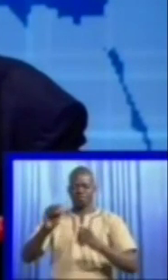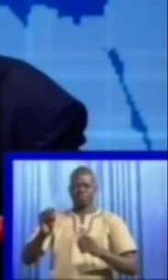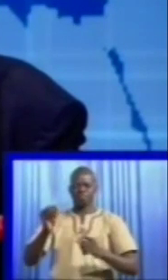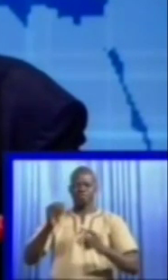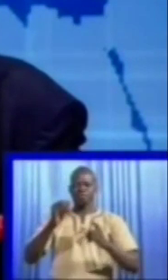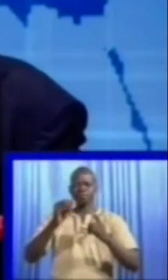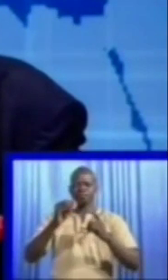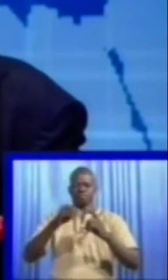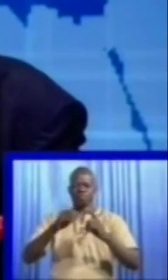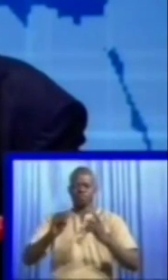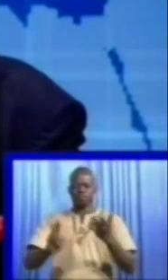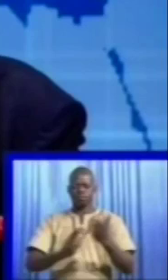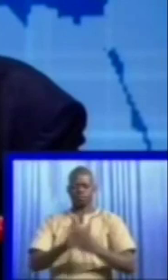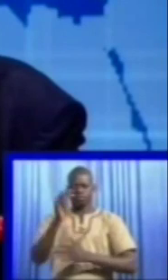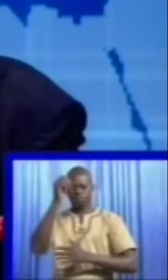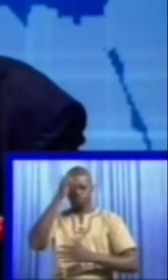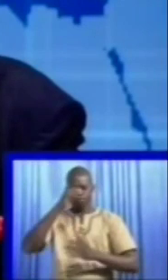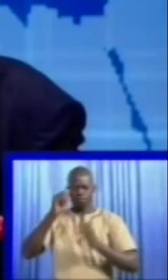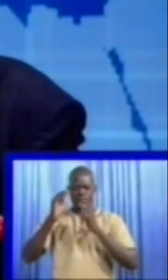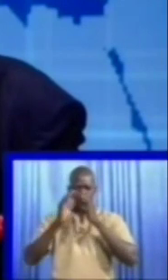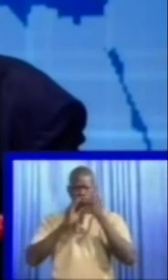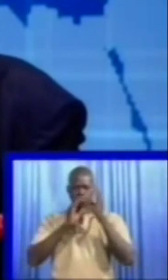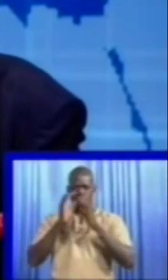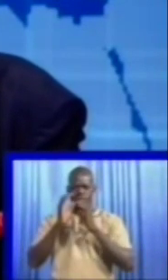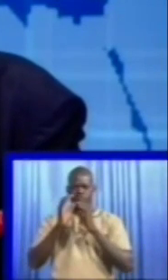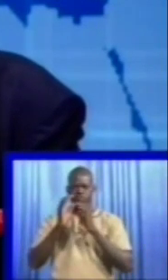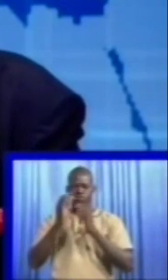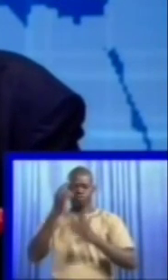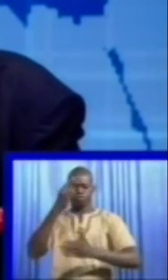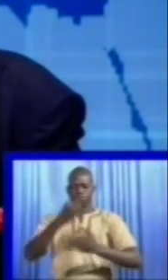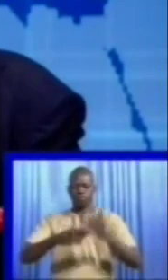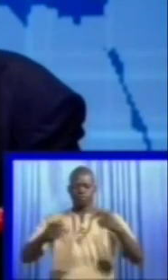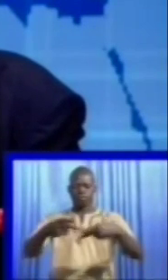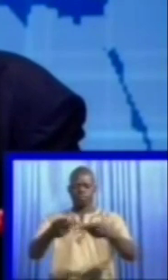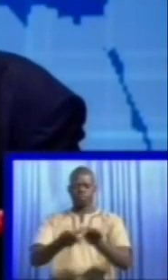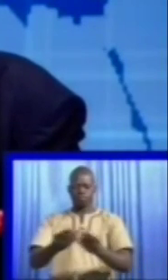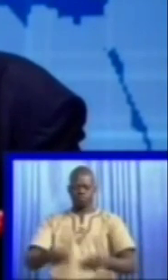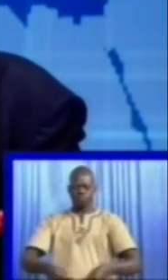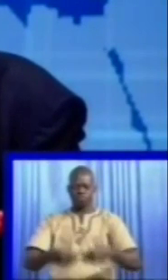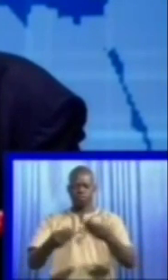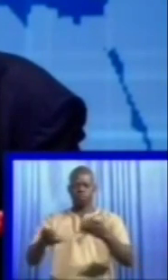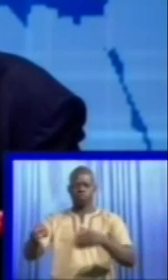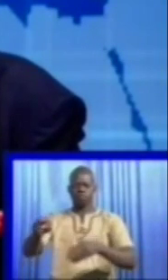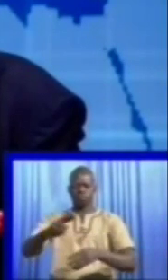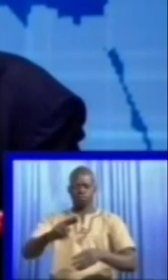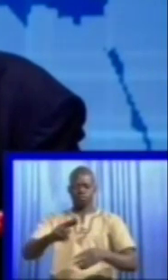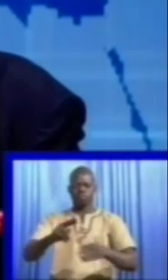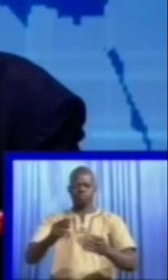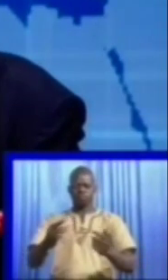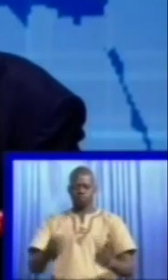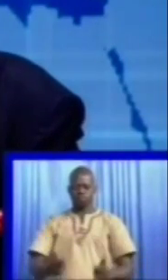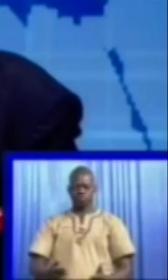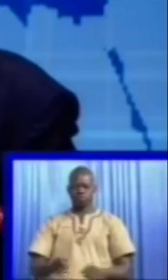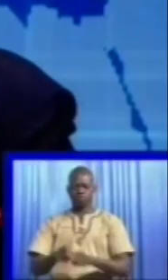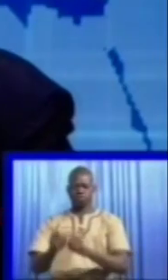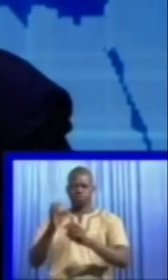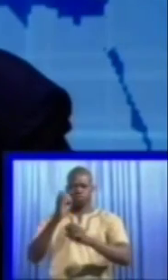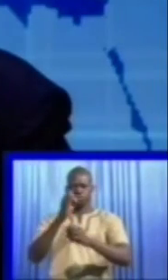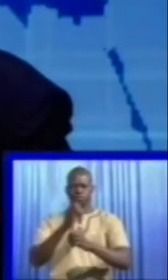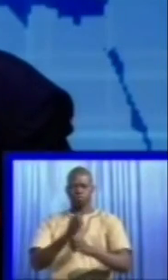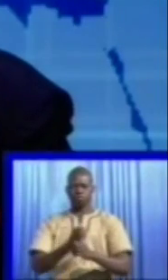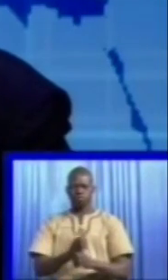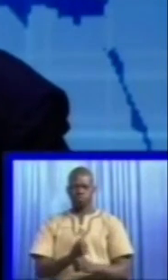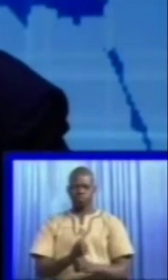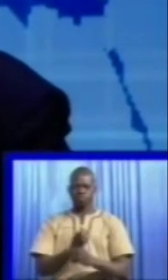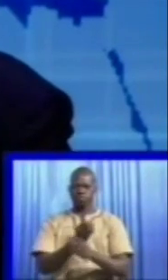donc des universités africaines de la communication. Quelle place donnez-vous justement à la tenue de ces différentes éditions-là? Vous savez, c'est